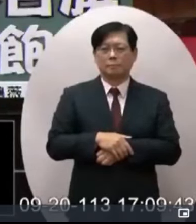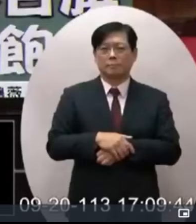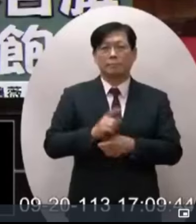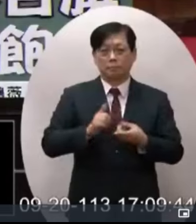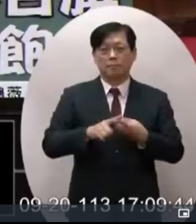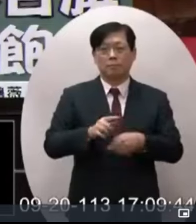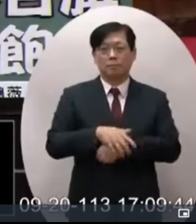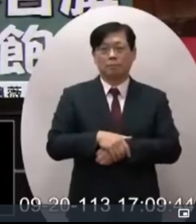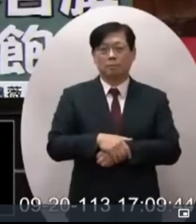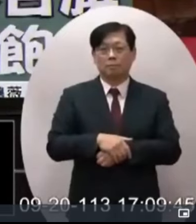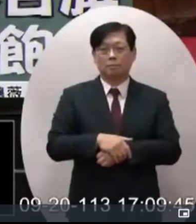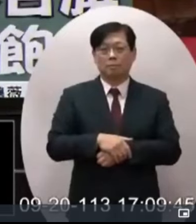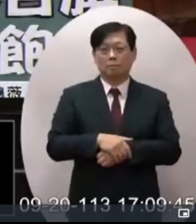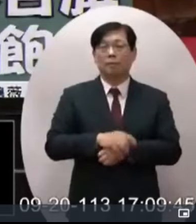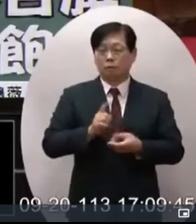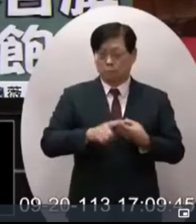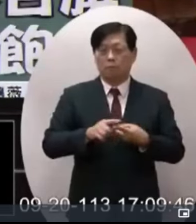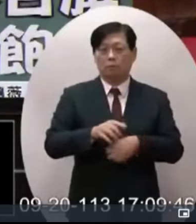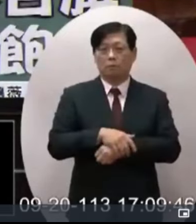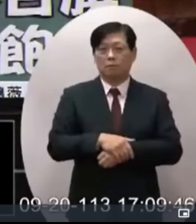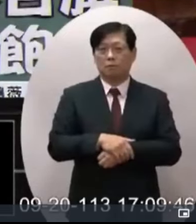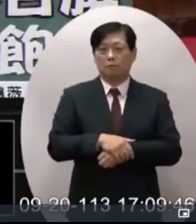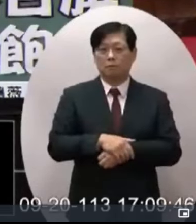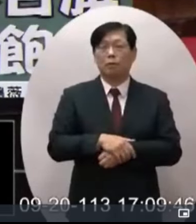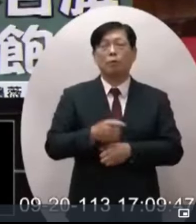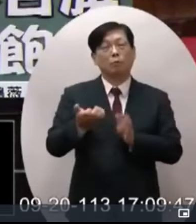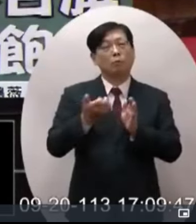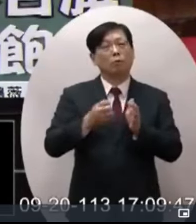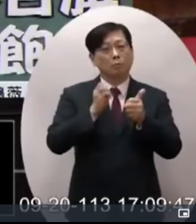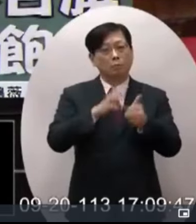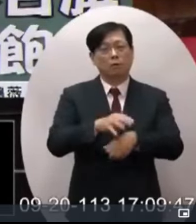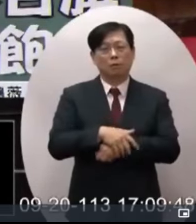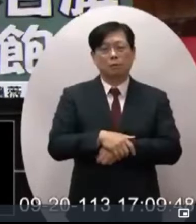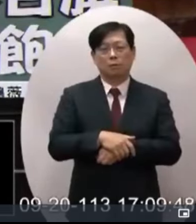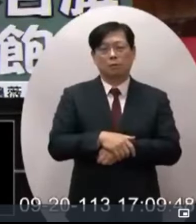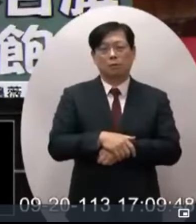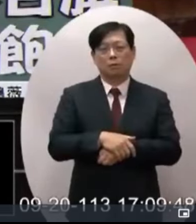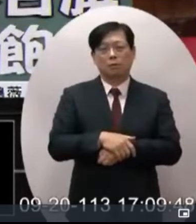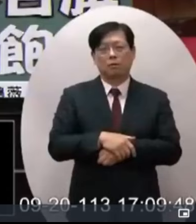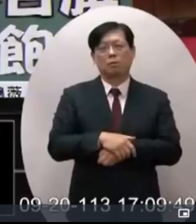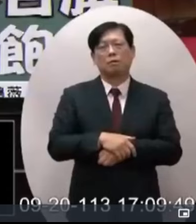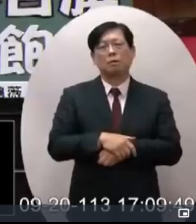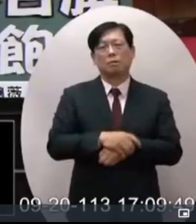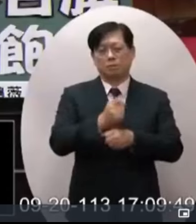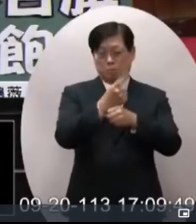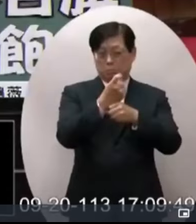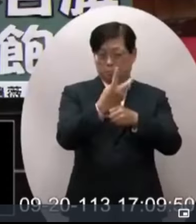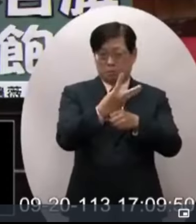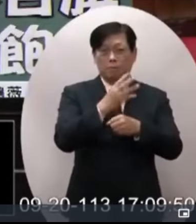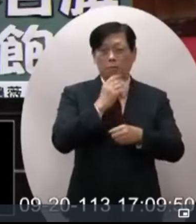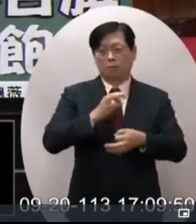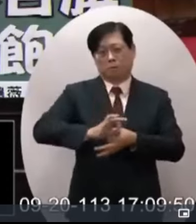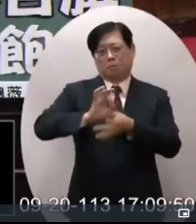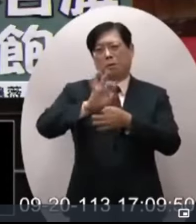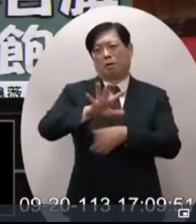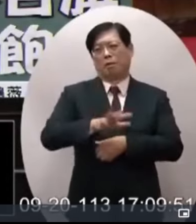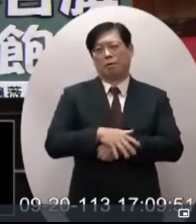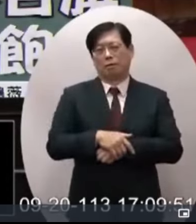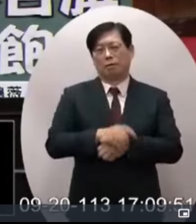没错， 就是现在。 对啊， 那明年 我都一直说，当你花，我跟你讲，113年就是增加